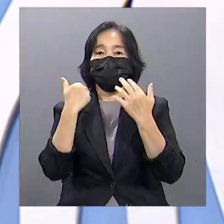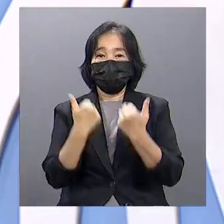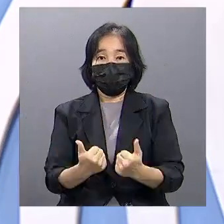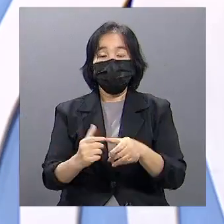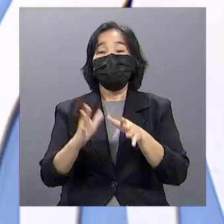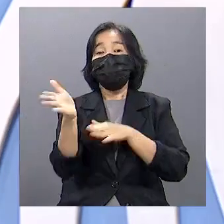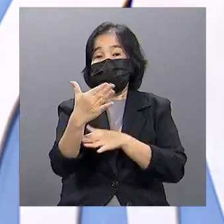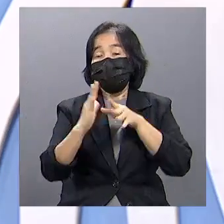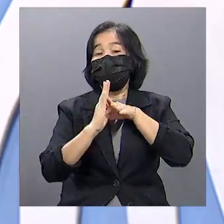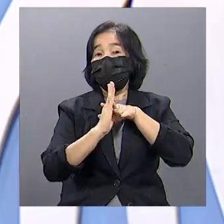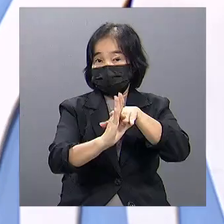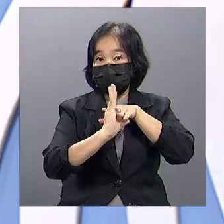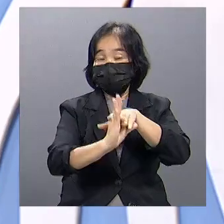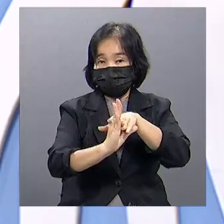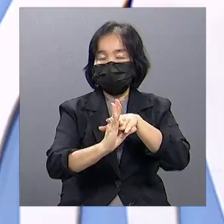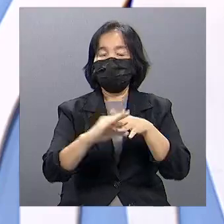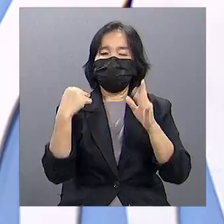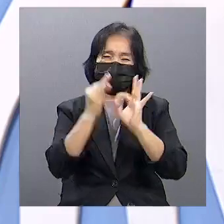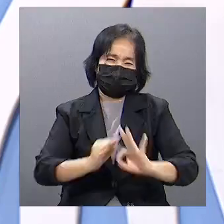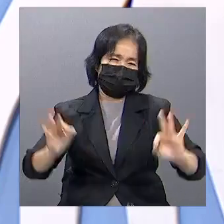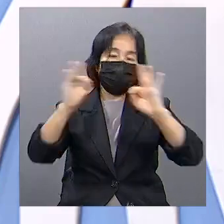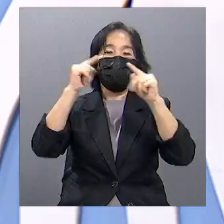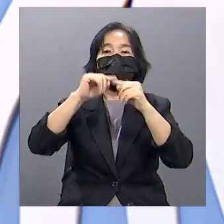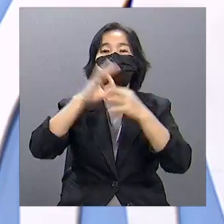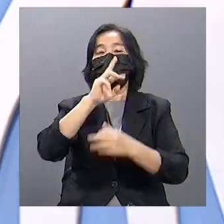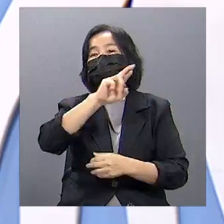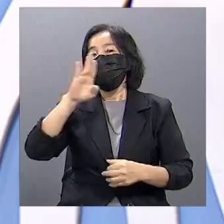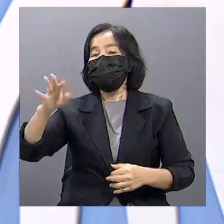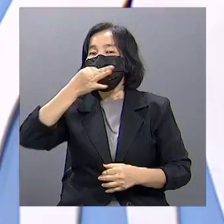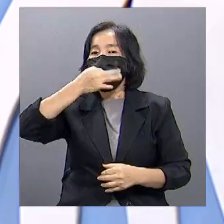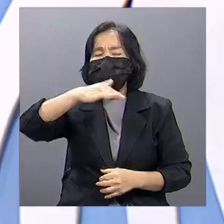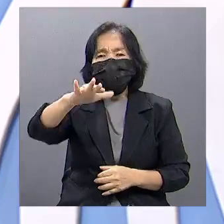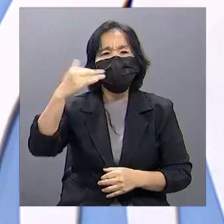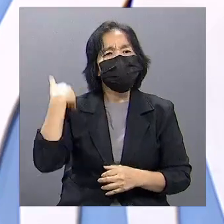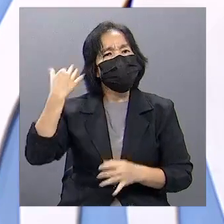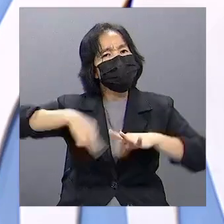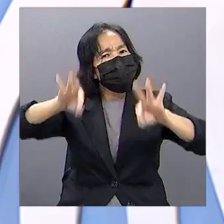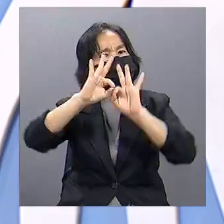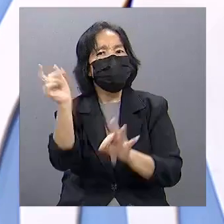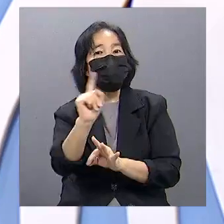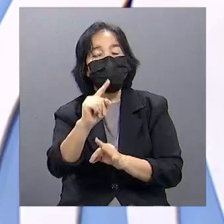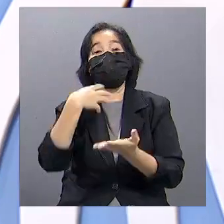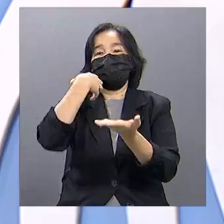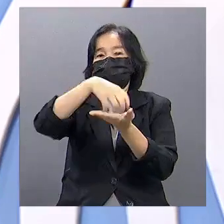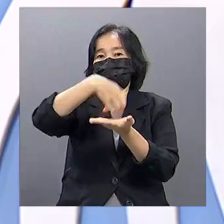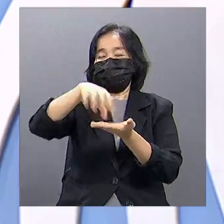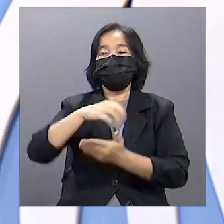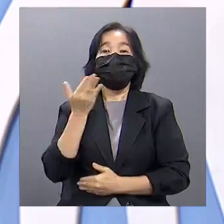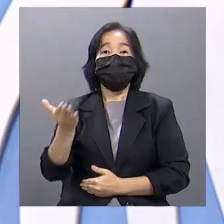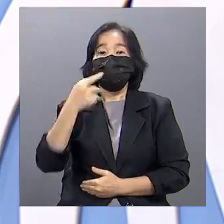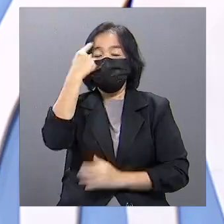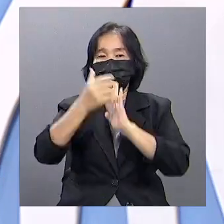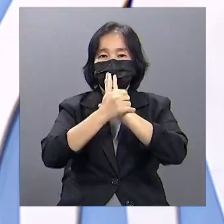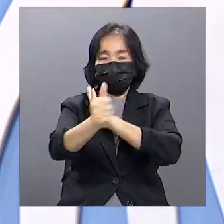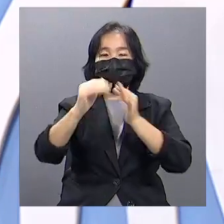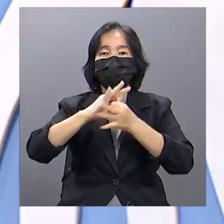ความสัมพันธ์นะคะต่อในเรื่องของระบบนิเวศทางทะเลอย่างไรเราไปฟังข้อมูลตรงนี้นะคะจากทางผู้เชี่ยวชาญด้านนิเวศทางทะเล